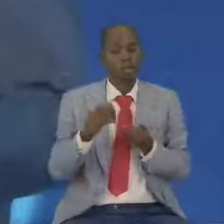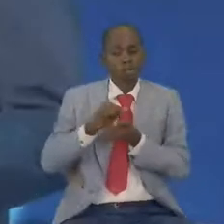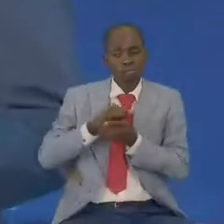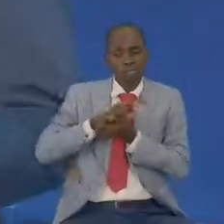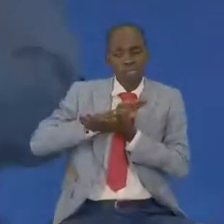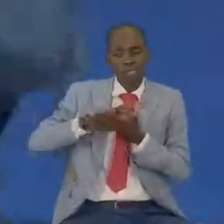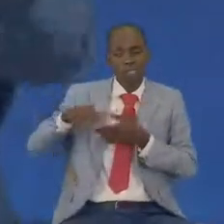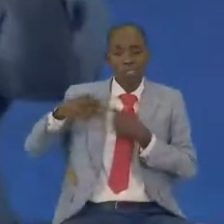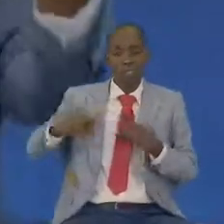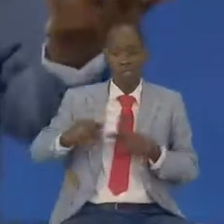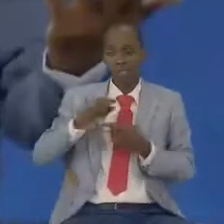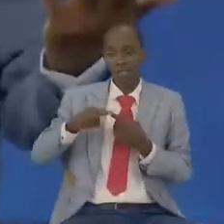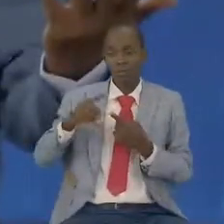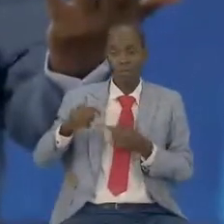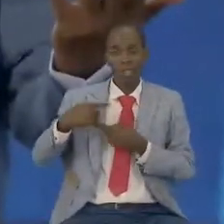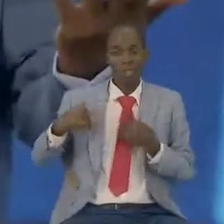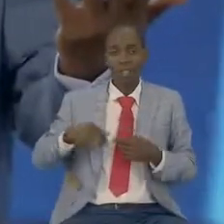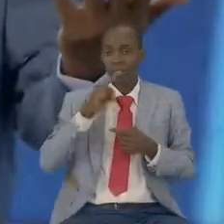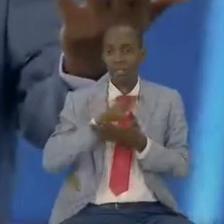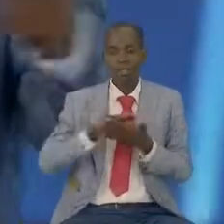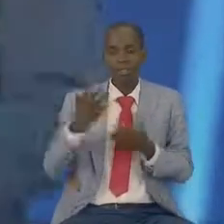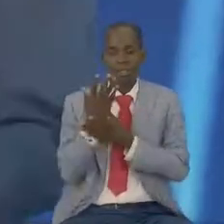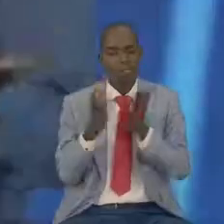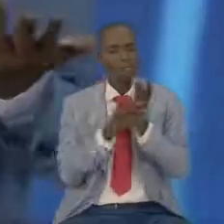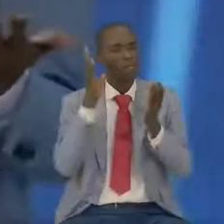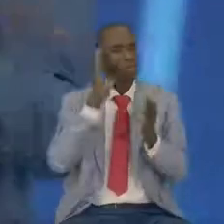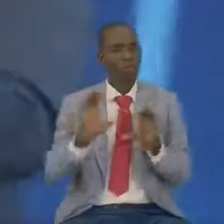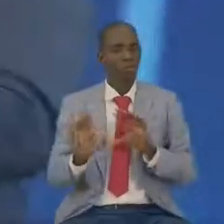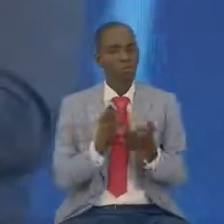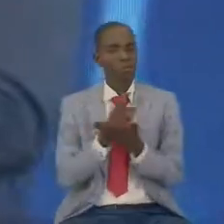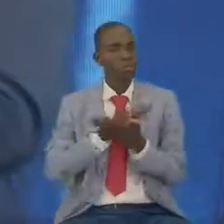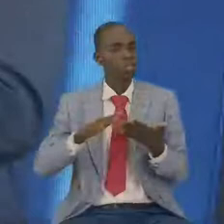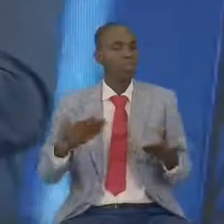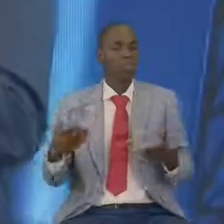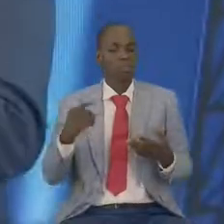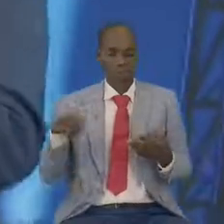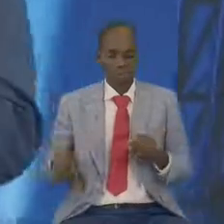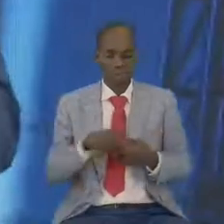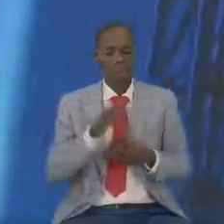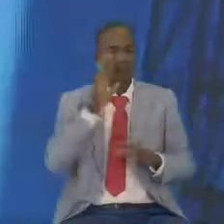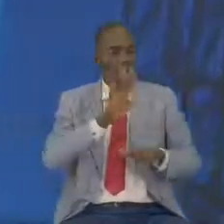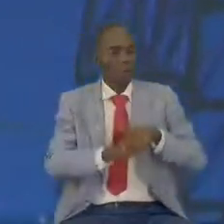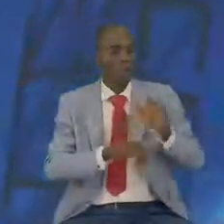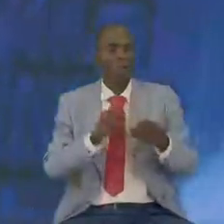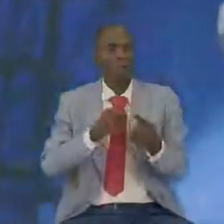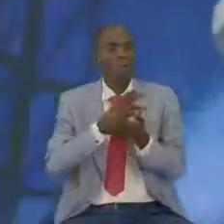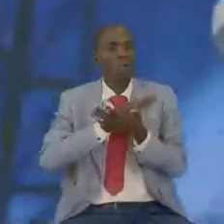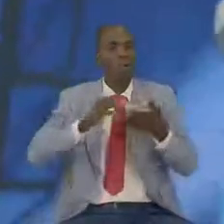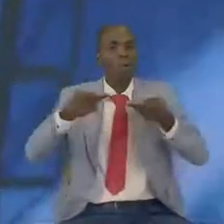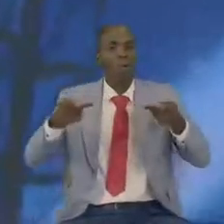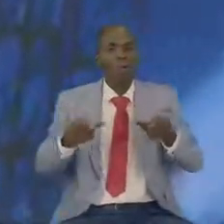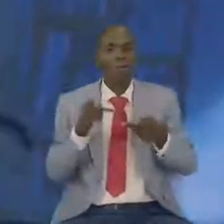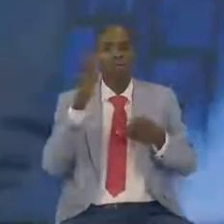cœur est saint, les mains feront des choses saintes, les pieds iront à des endroits purs. Tu n'auras